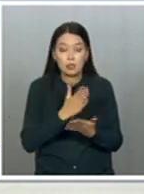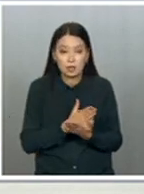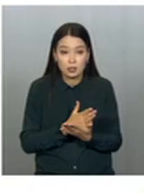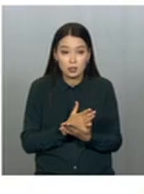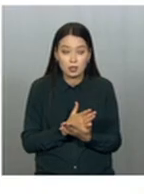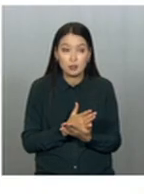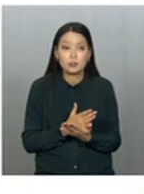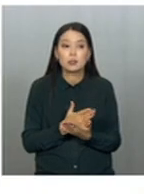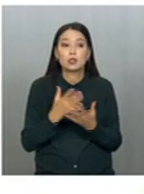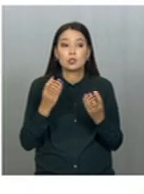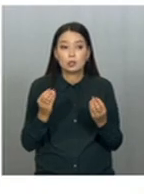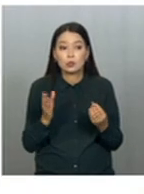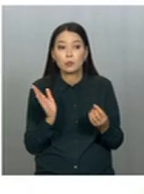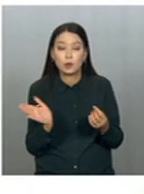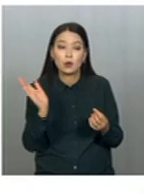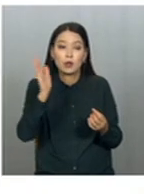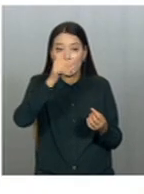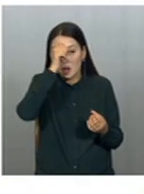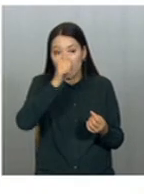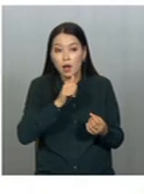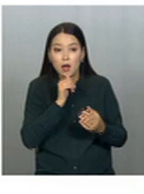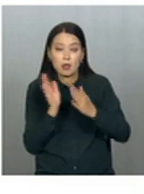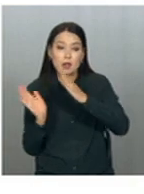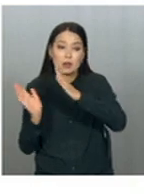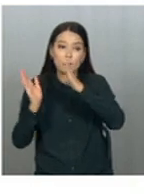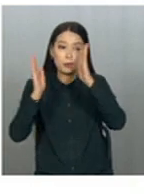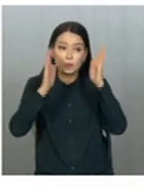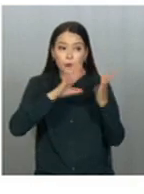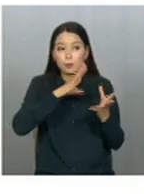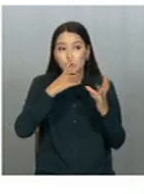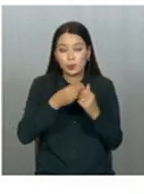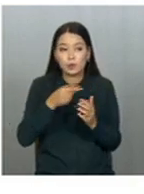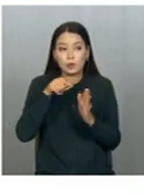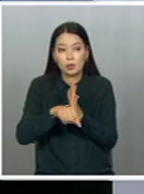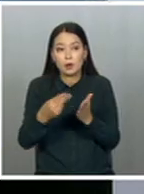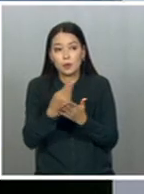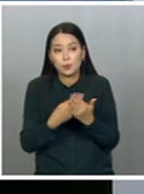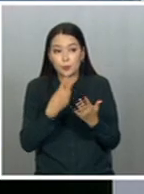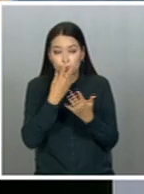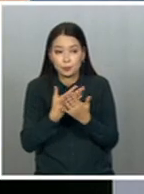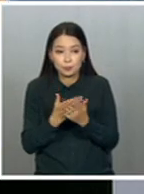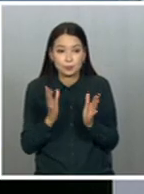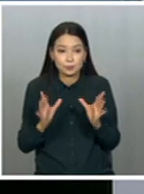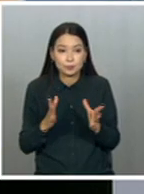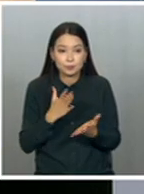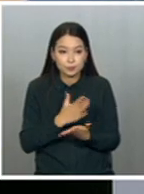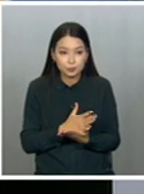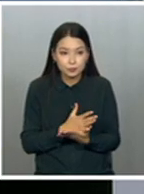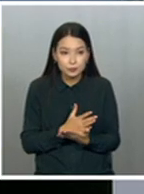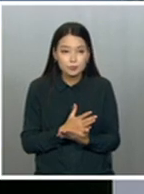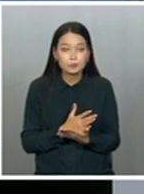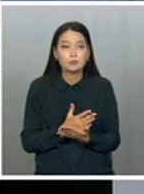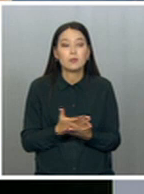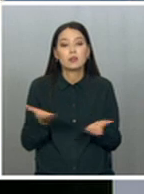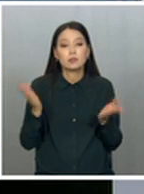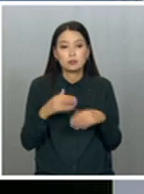одан төменірек айлардың күндері толығымен бейнеленіп көрсетілген. Ендіше бірнеше